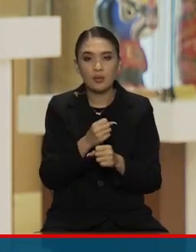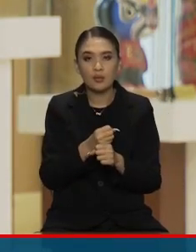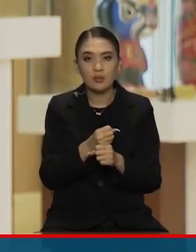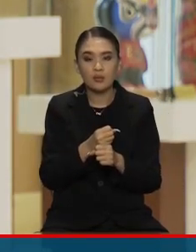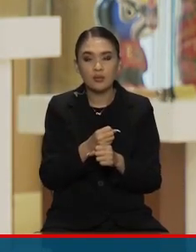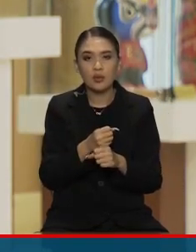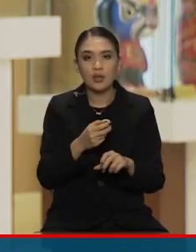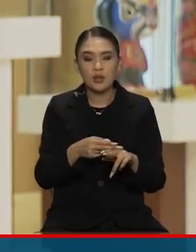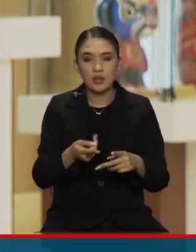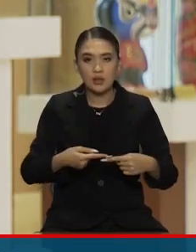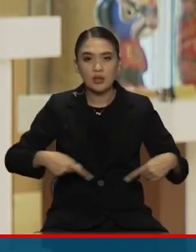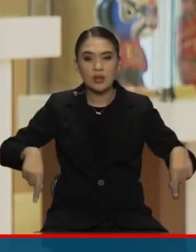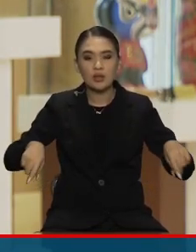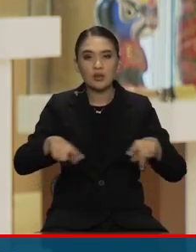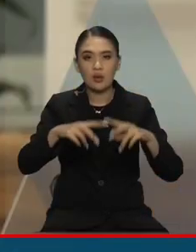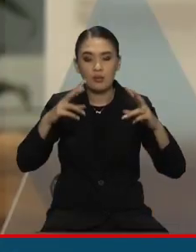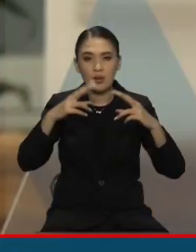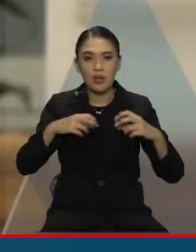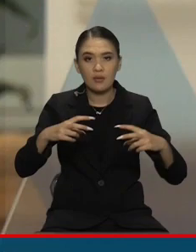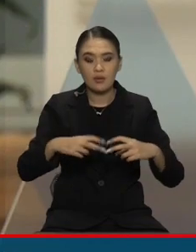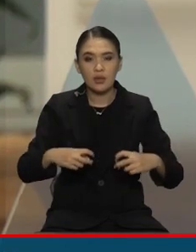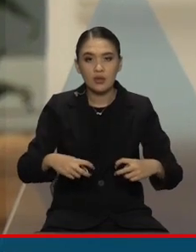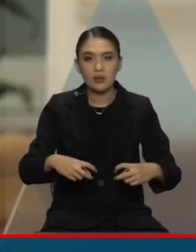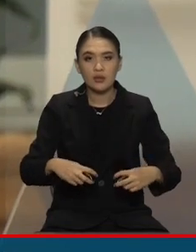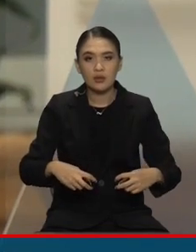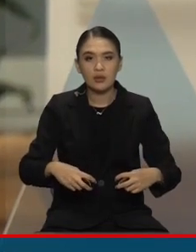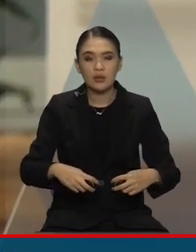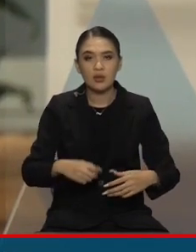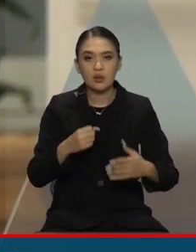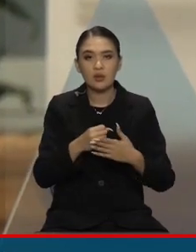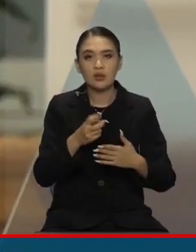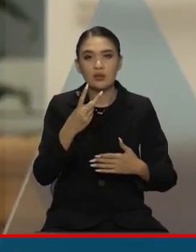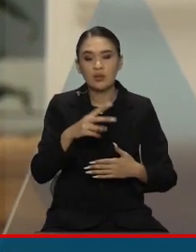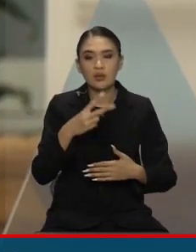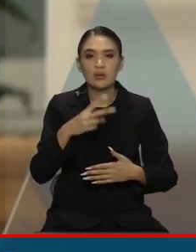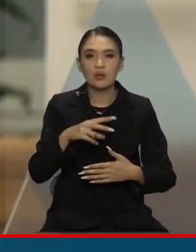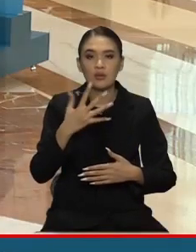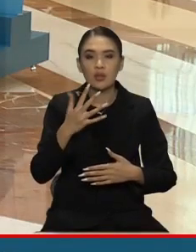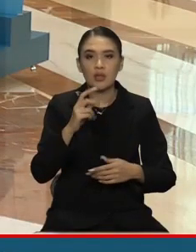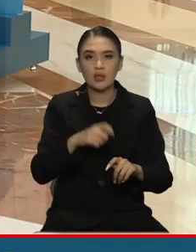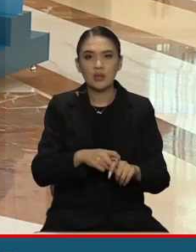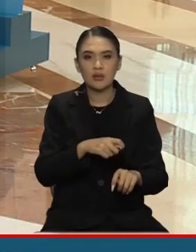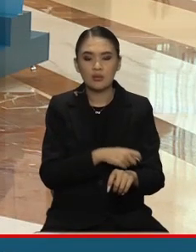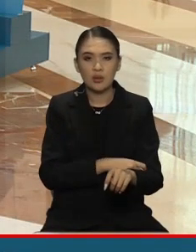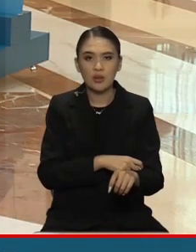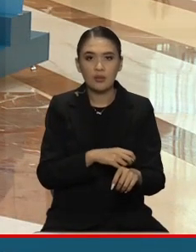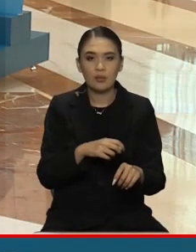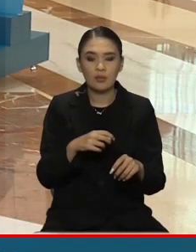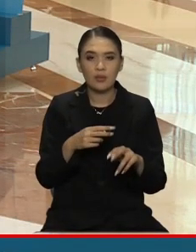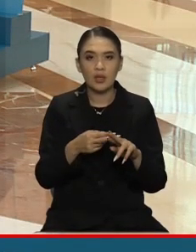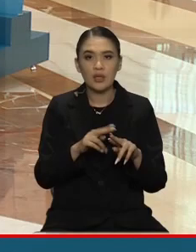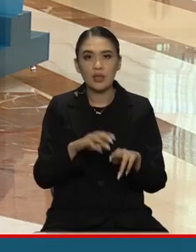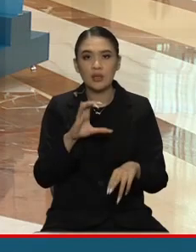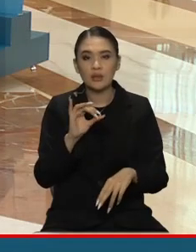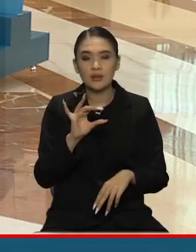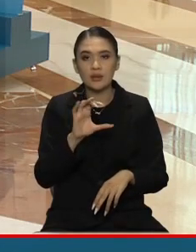территорию дальностью где-то до 225 километров и Эта система